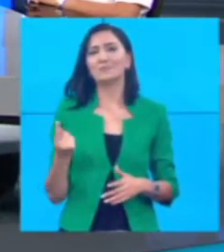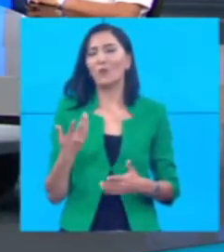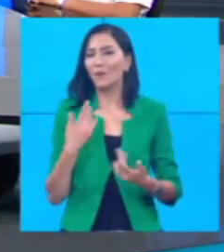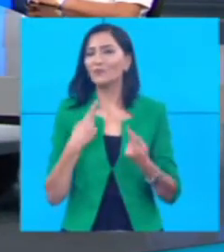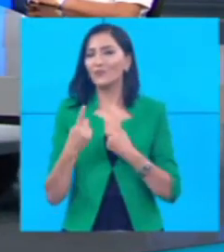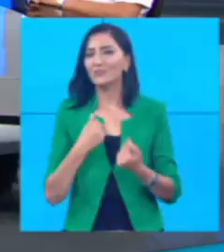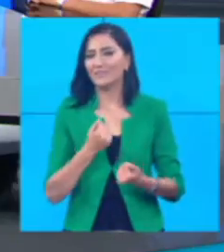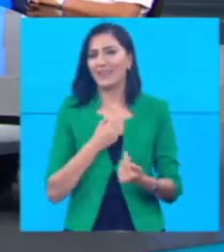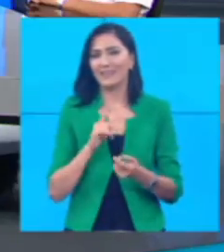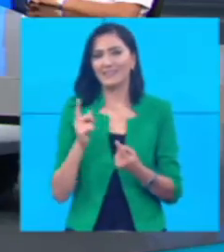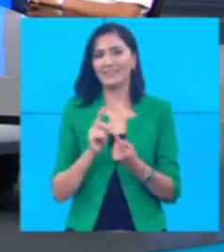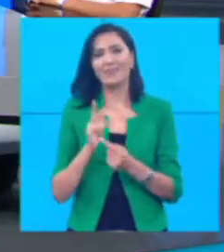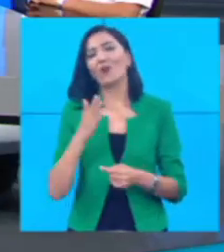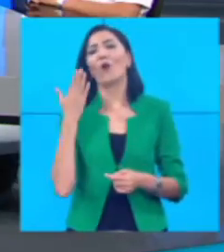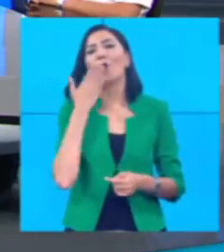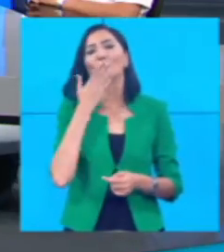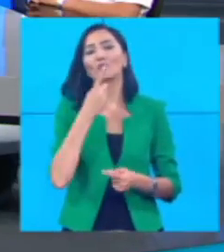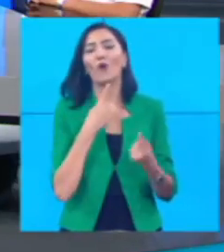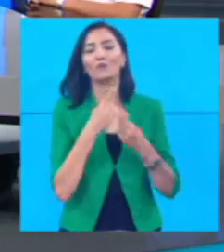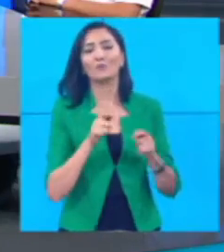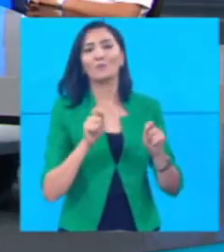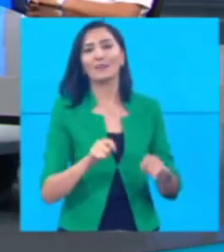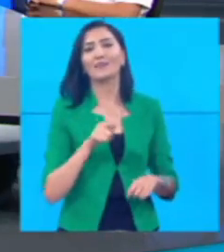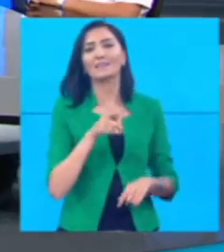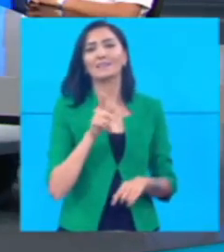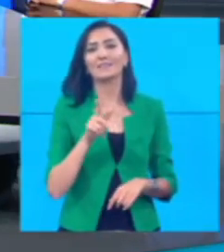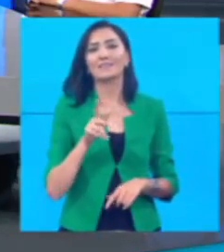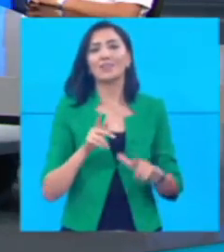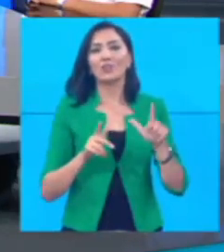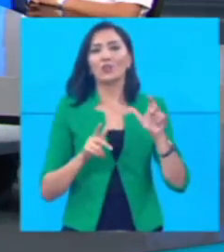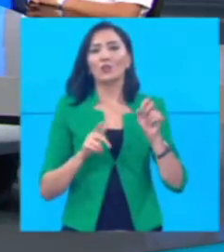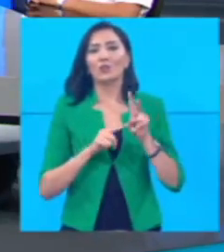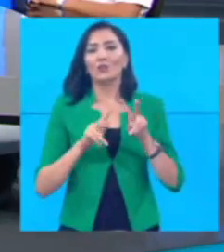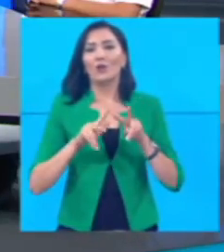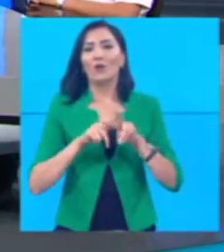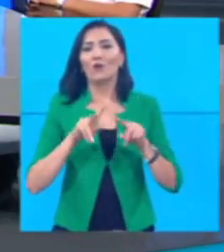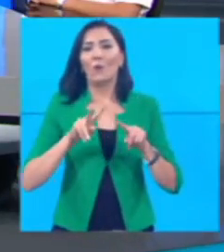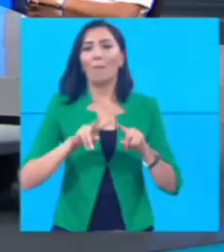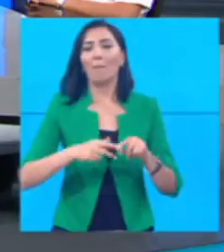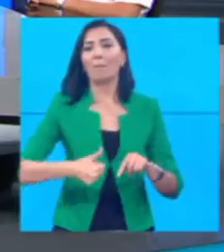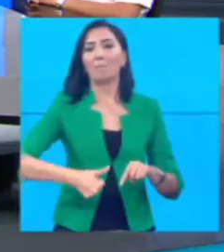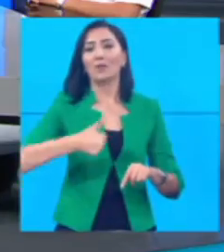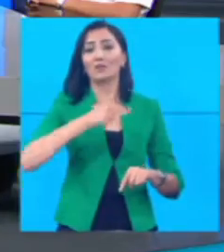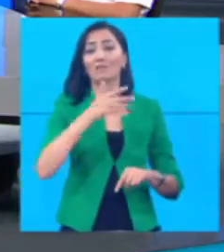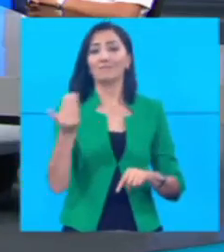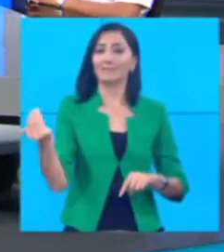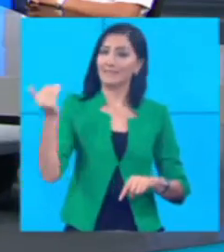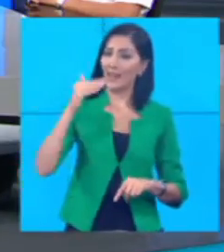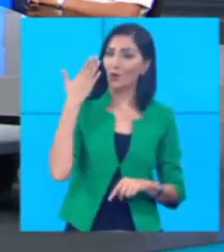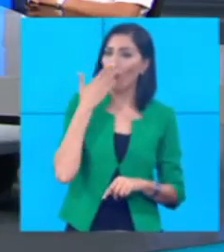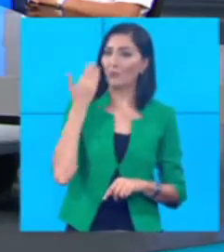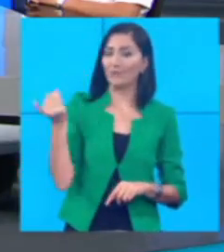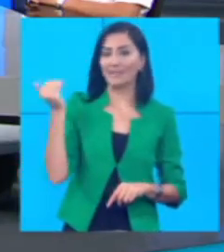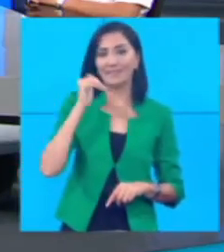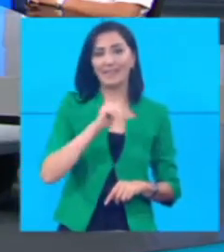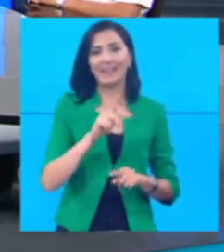şey olmaz. Biz bize konuşuyoruz zaten şu an. Okula konuşma bile yaptı değil mi? Evet, Lokman Çağrıcı, evet. Hı. Belediye başkanımızla. Geldi. Hı-hı.